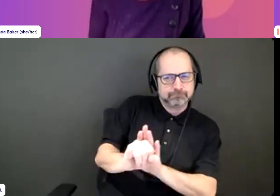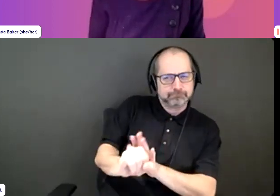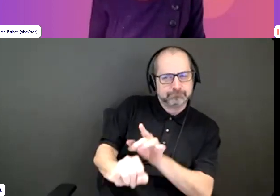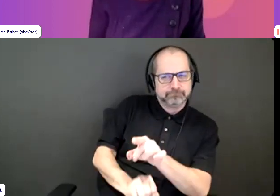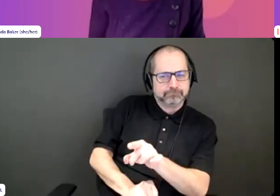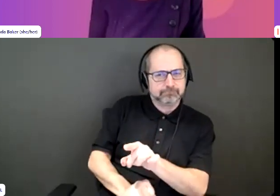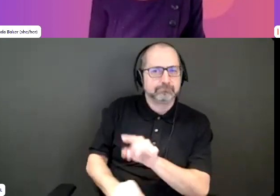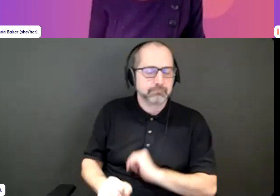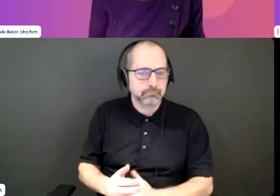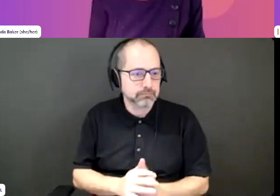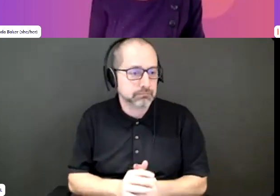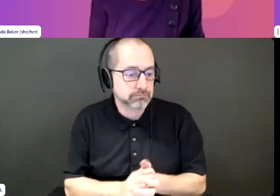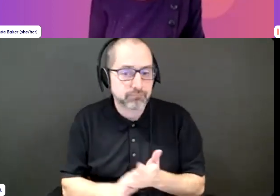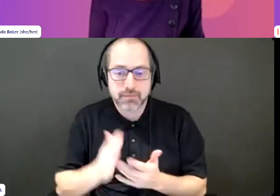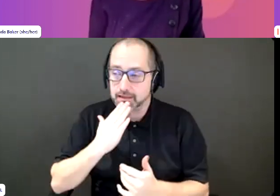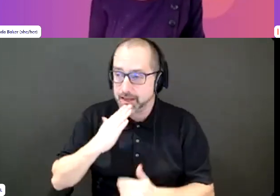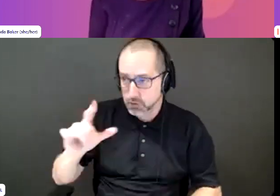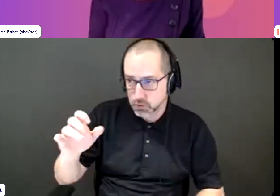merci merci Lorraine